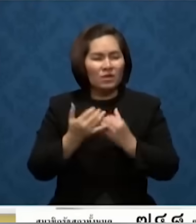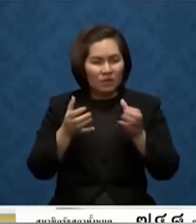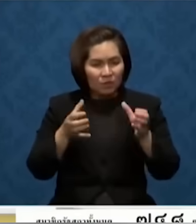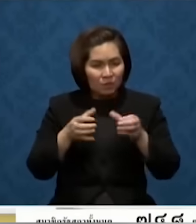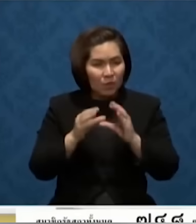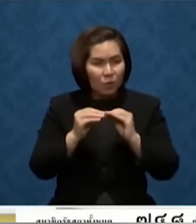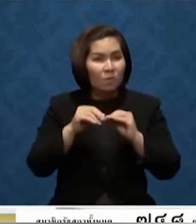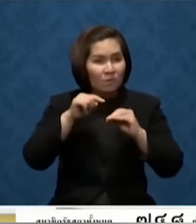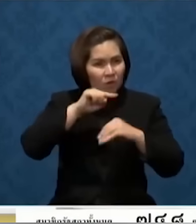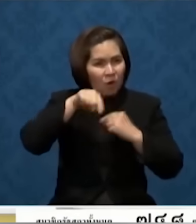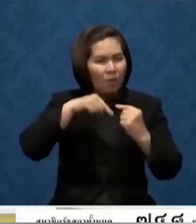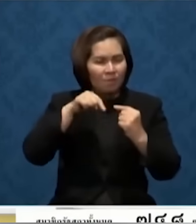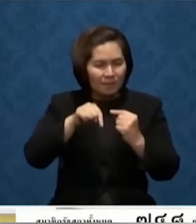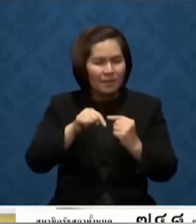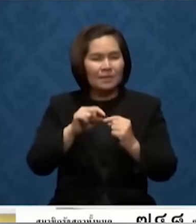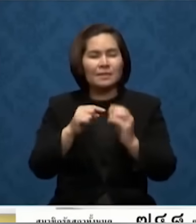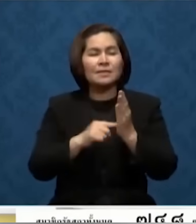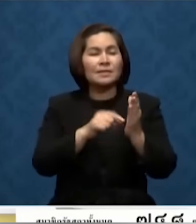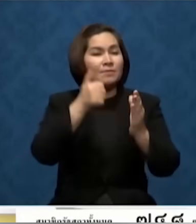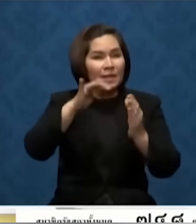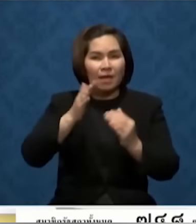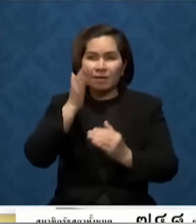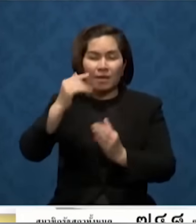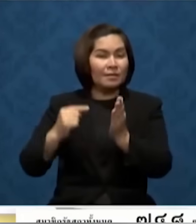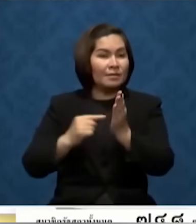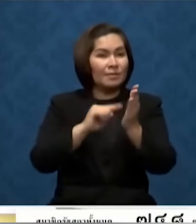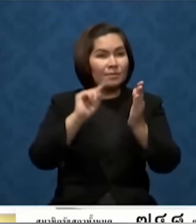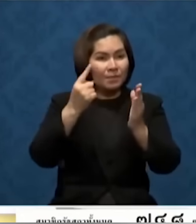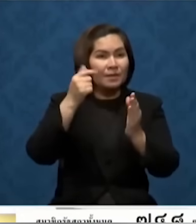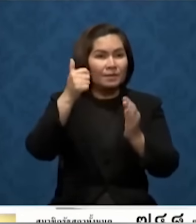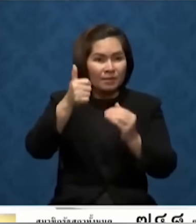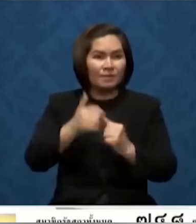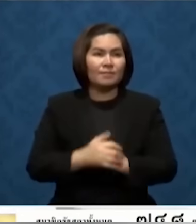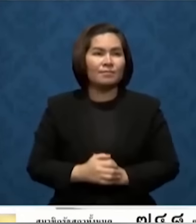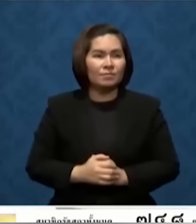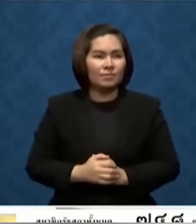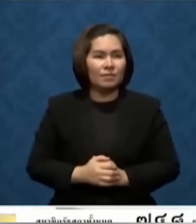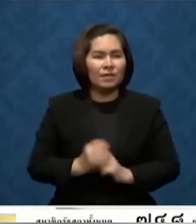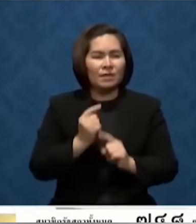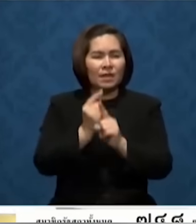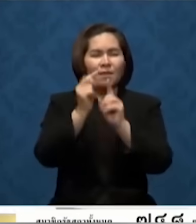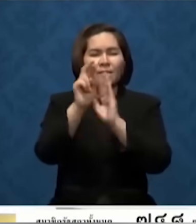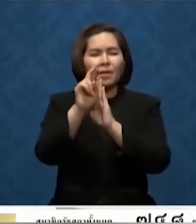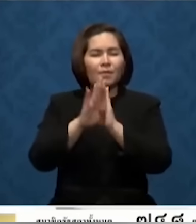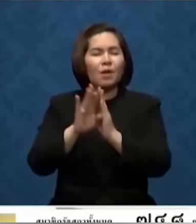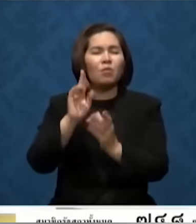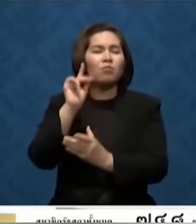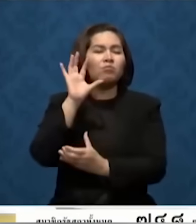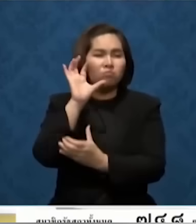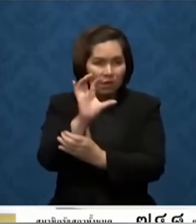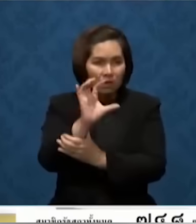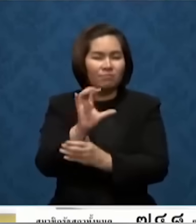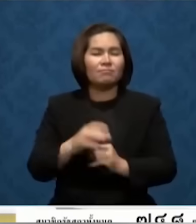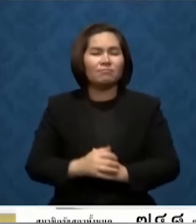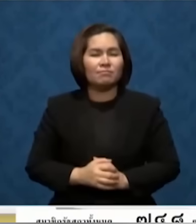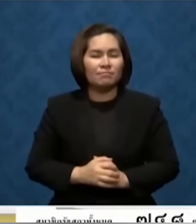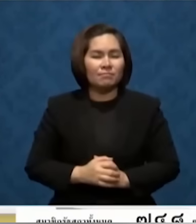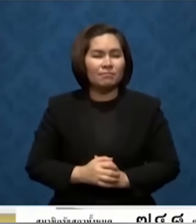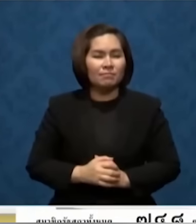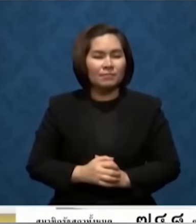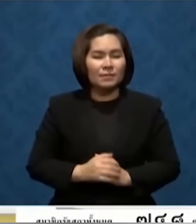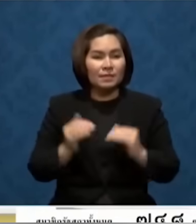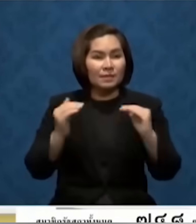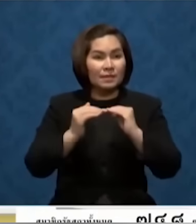ได้ก็ยังสามารถเสนอในสมัยหน้าได้นี่คือสิ่งที่ข้อบังคับนั้นได้บัญญัติไว้ไม่ได้ทำให้เสีย